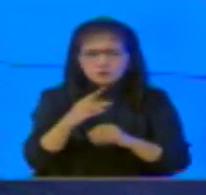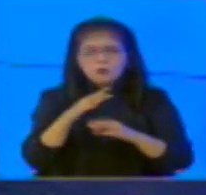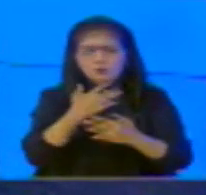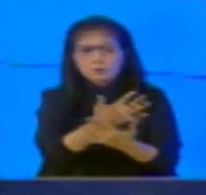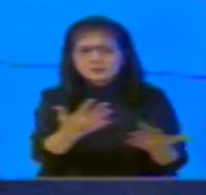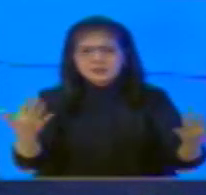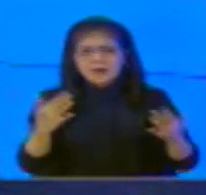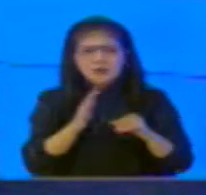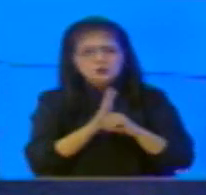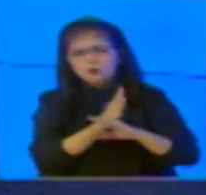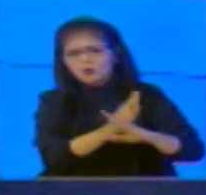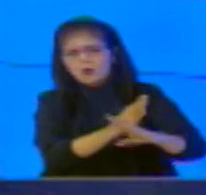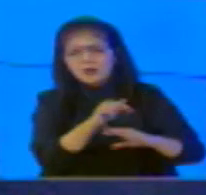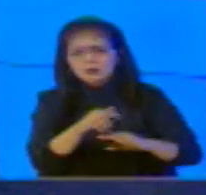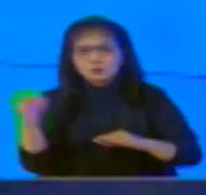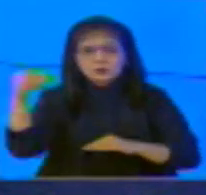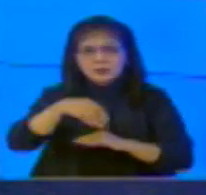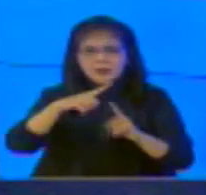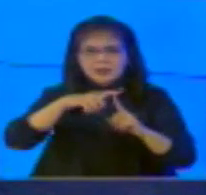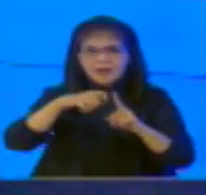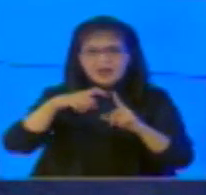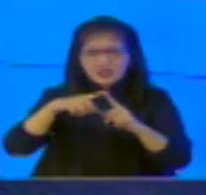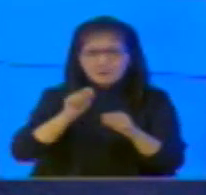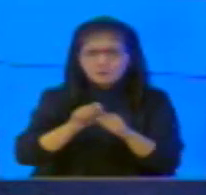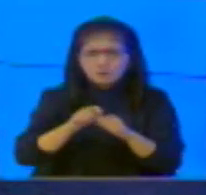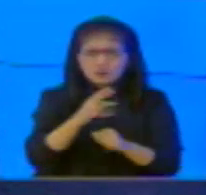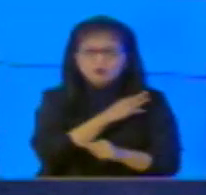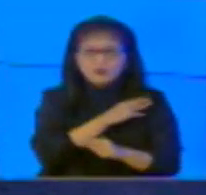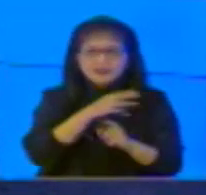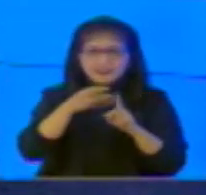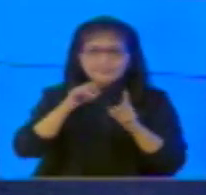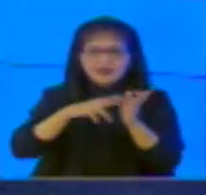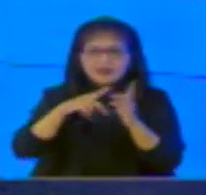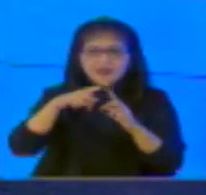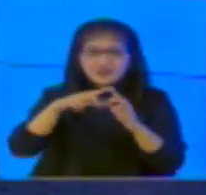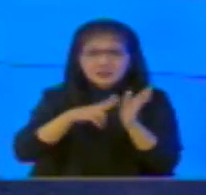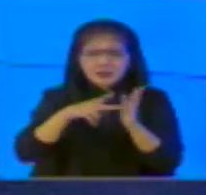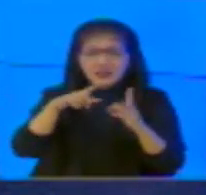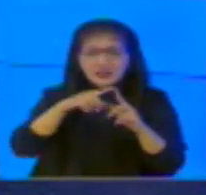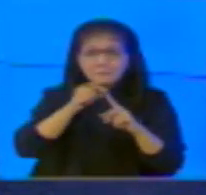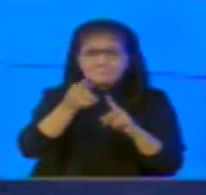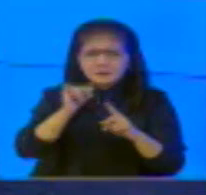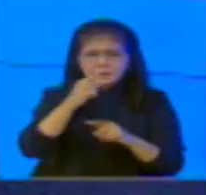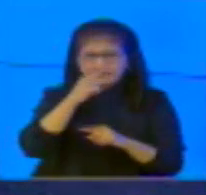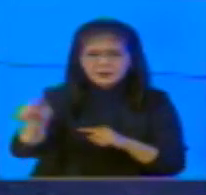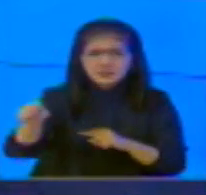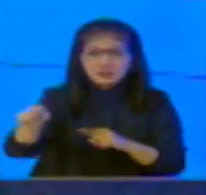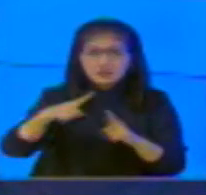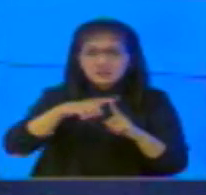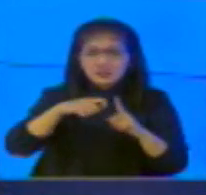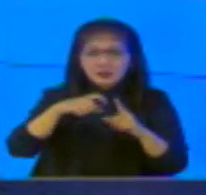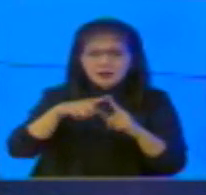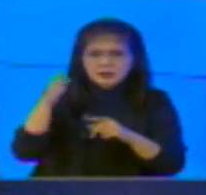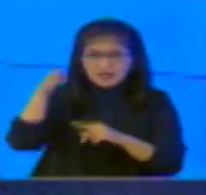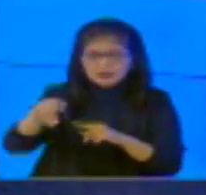masyarakat kedatangan tekaan juga membuat Bupati Bintan Apri Sujadi G Bupati memerintahkan para TKI yang telah datang untuk